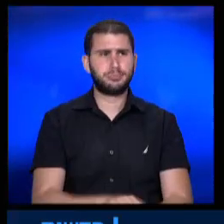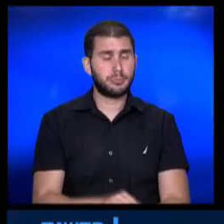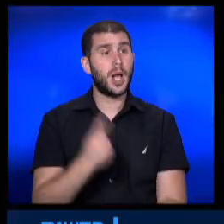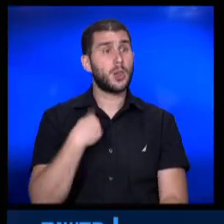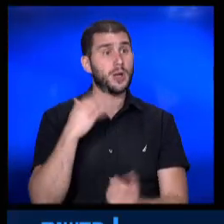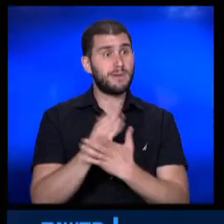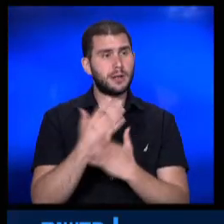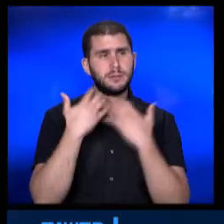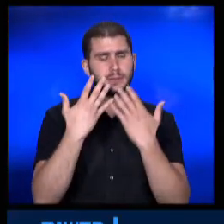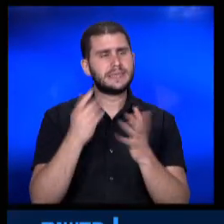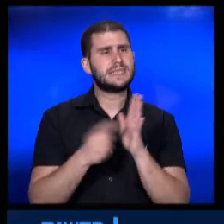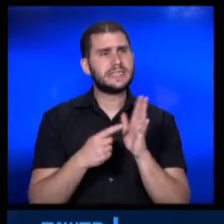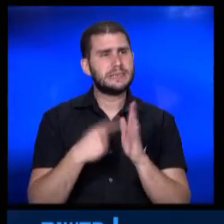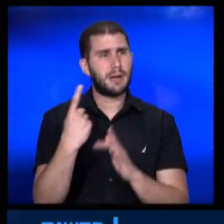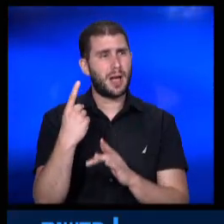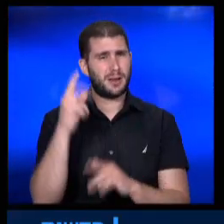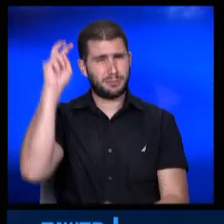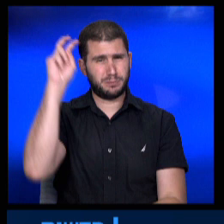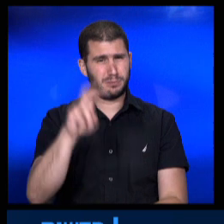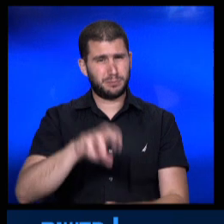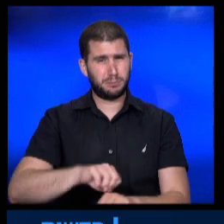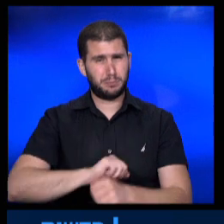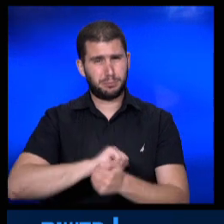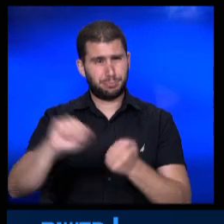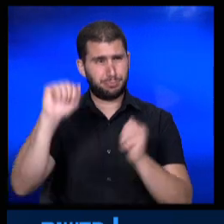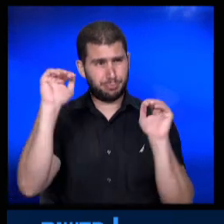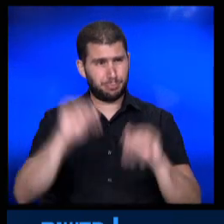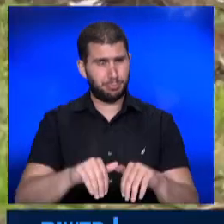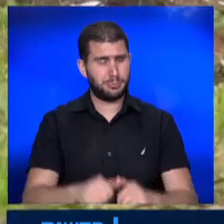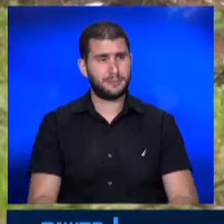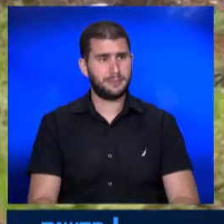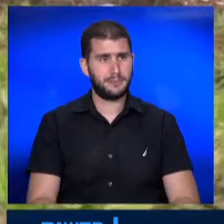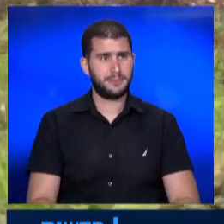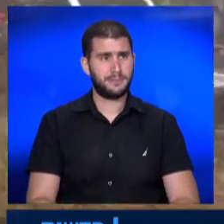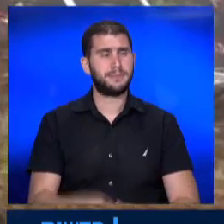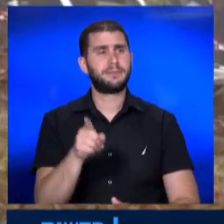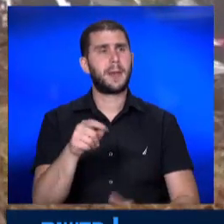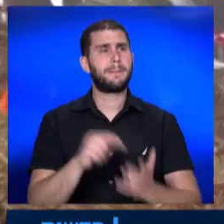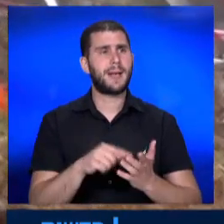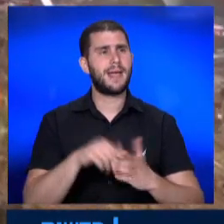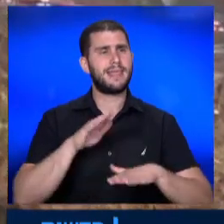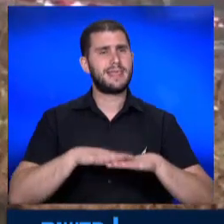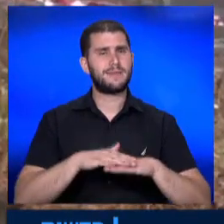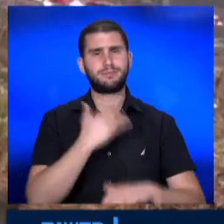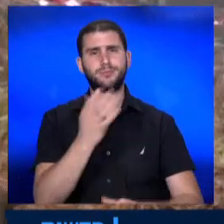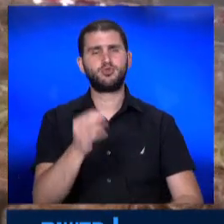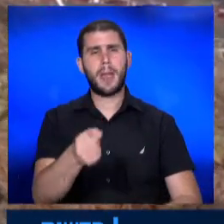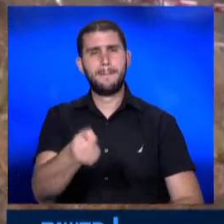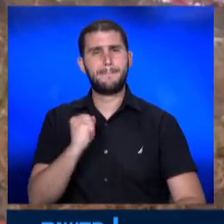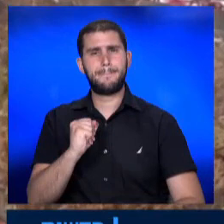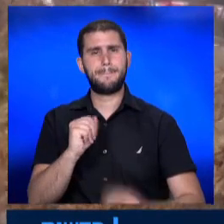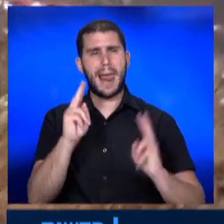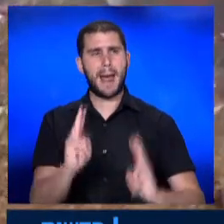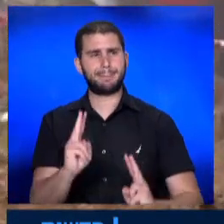la causa, diciamo, che ha determinato la caduta della funivia. La mancanza di questo freno